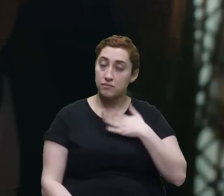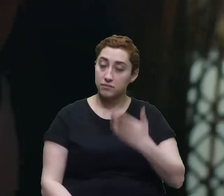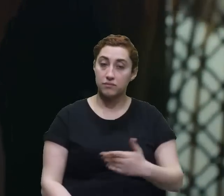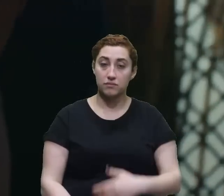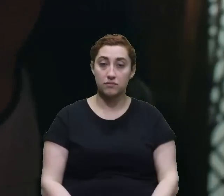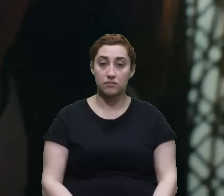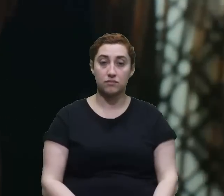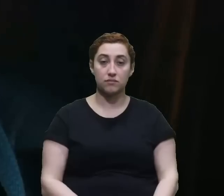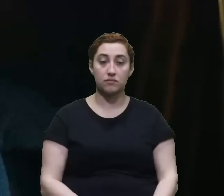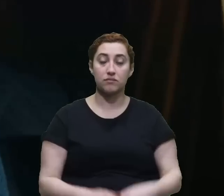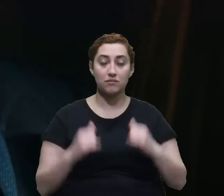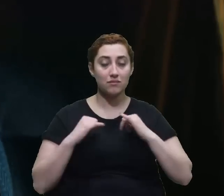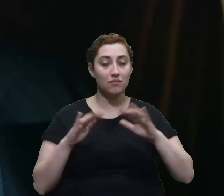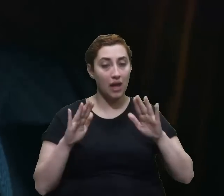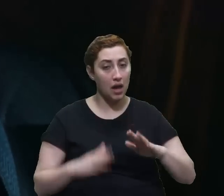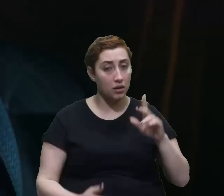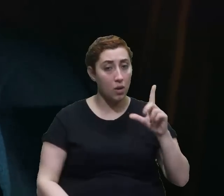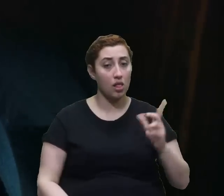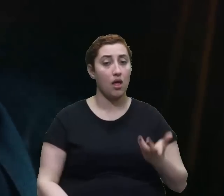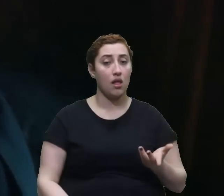Emredersiniz. Sakin ol Leyla.